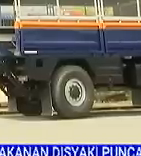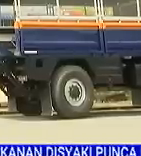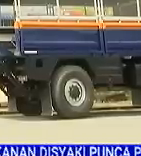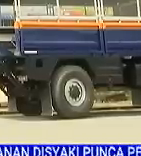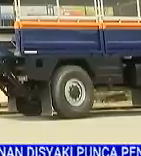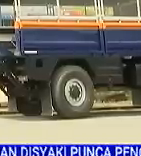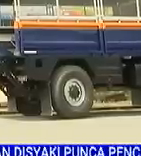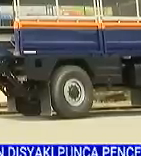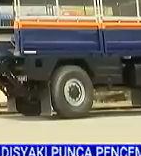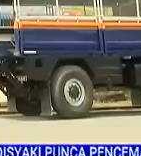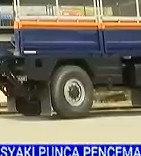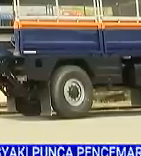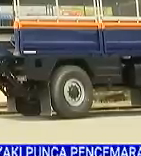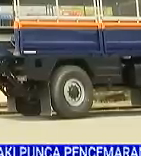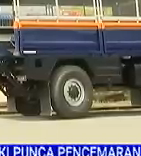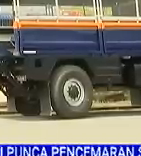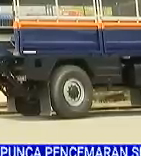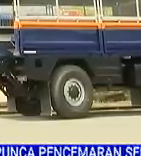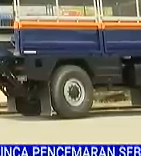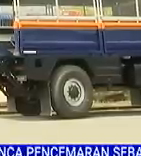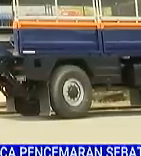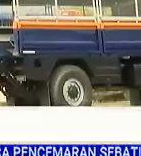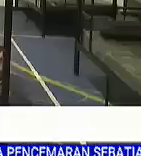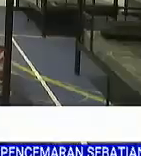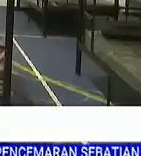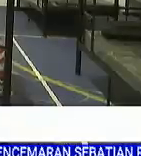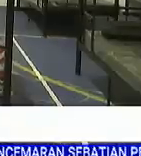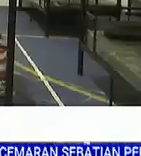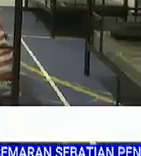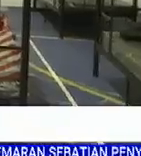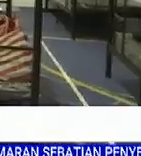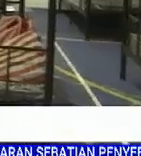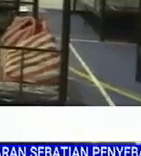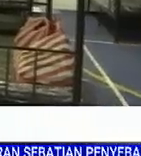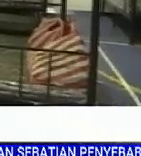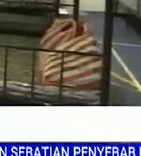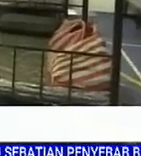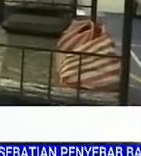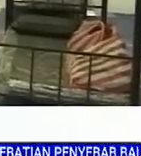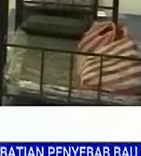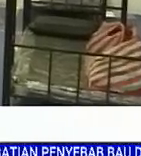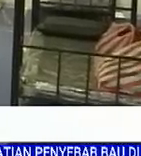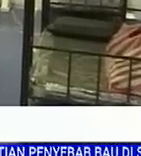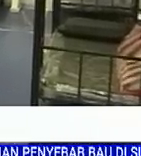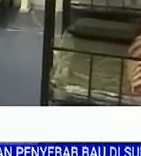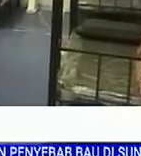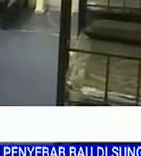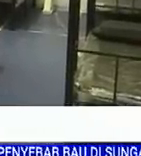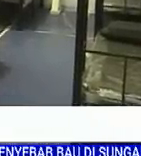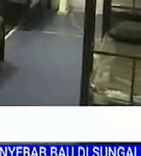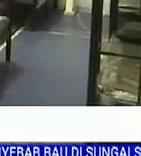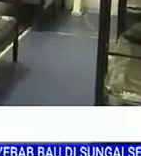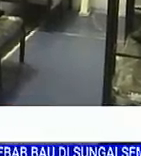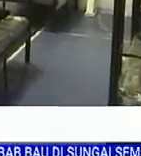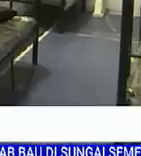ini in Ahmad Deni berkata pkrc stadium tertutup Limbang menyediakan 100 buah katil dengan kemudahan asas